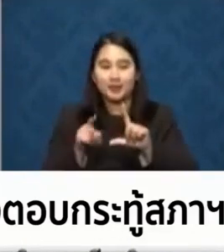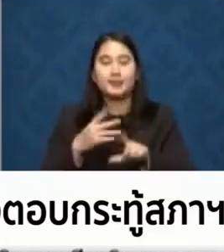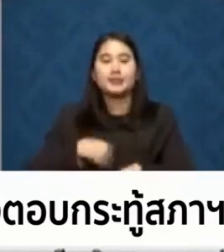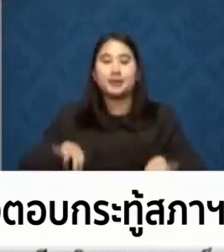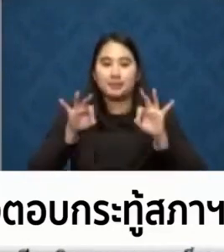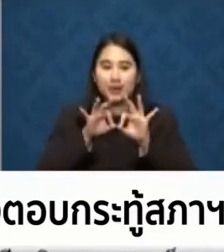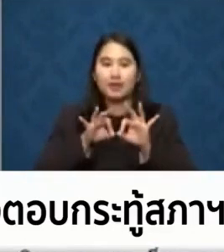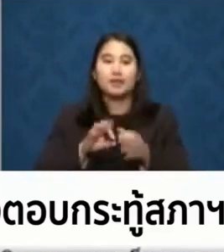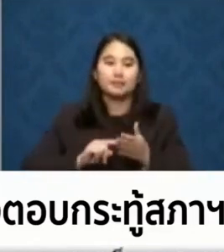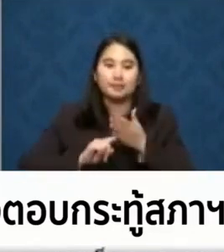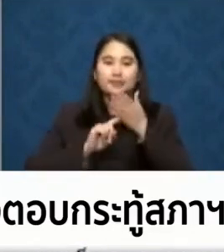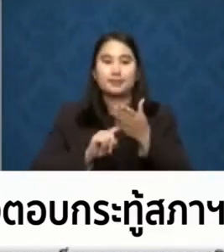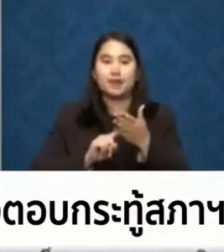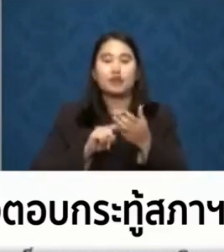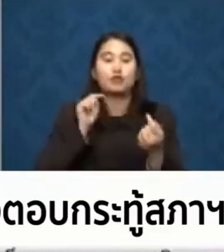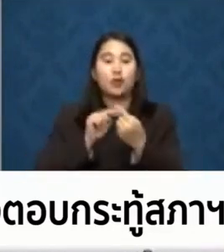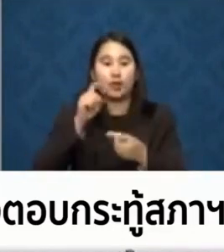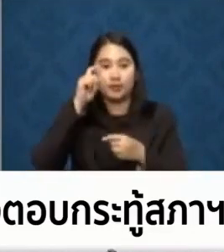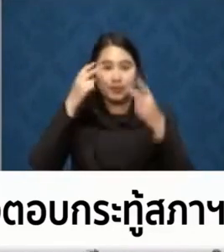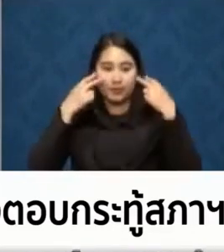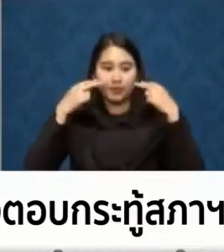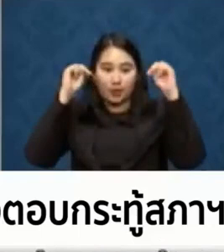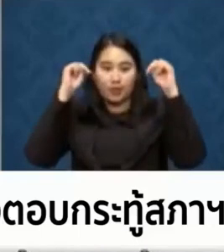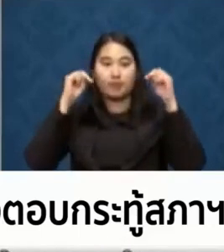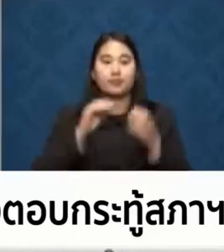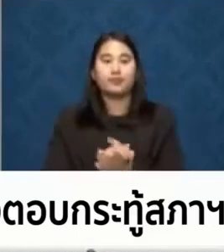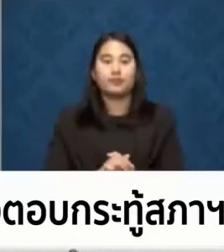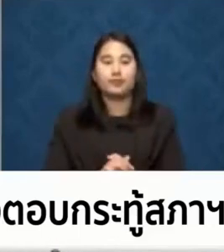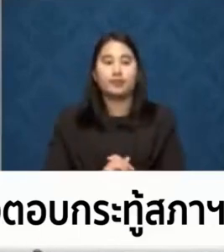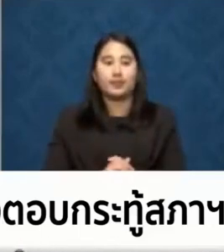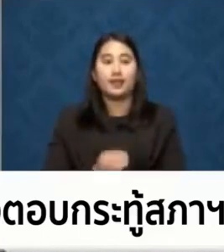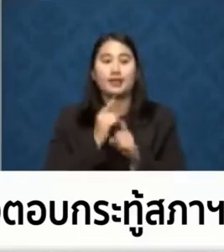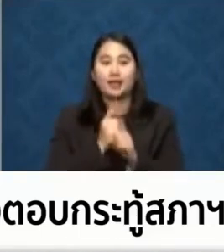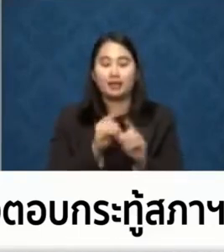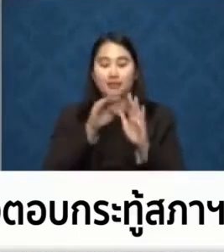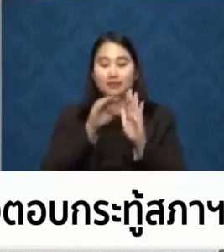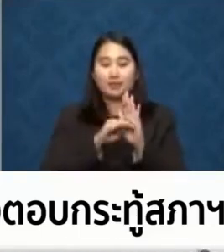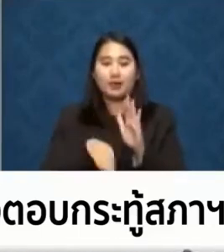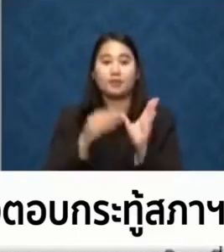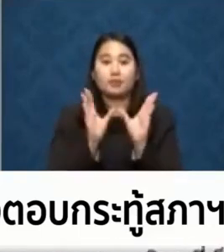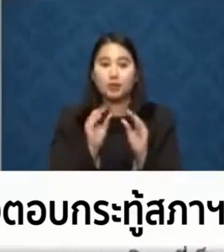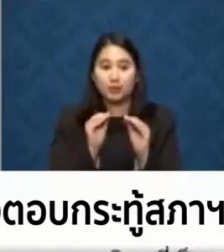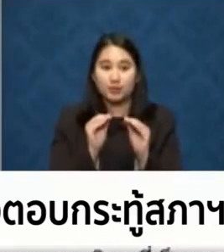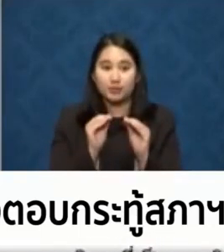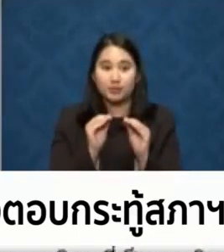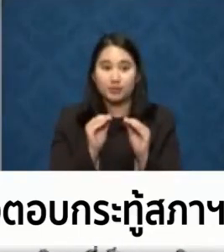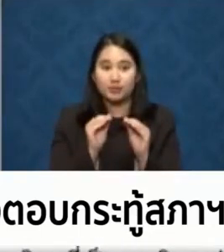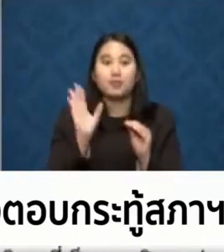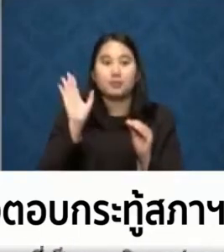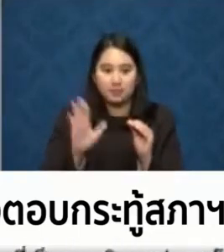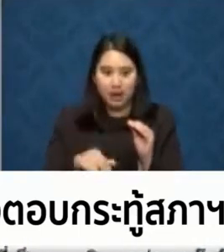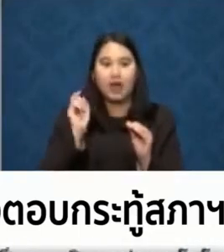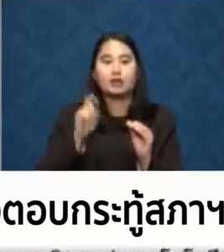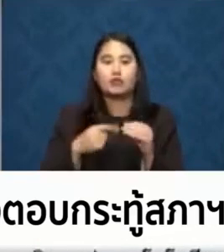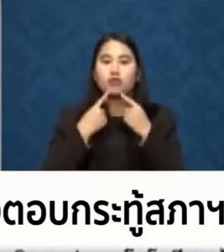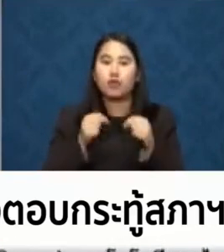ามกระทู้สดนี้ถึงท่านนายกรัฐมนตรีซึ่งแน่นอนครับตามข้อบังคับประชุมสภาท่านนายกรัฐมนตรีก็ควรที่จะมา